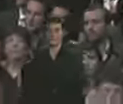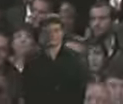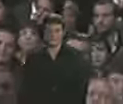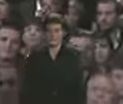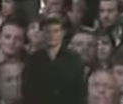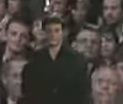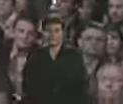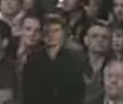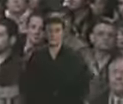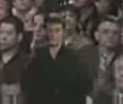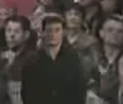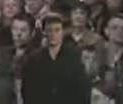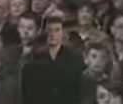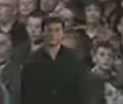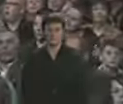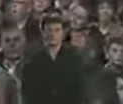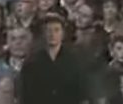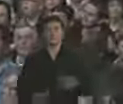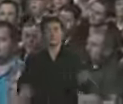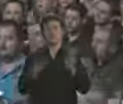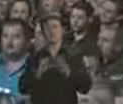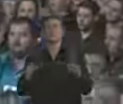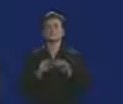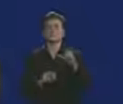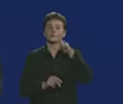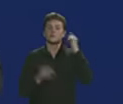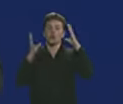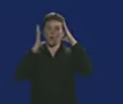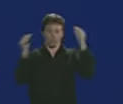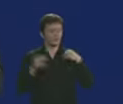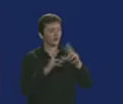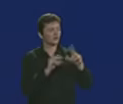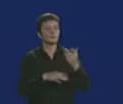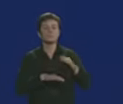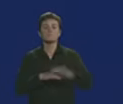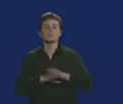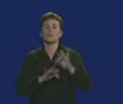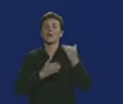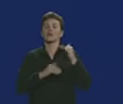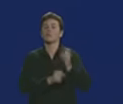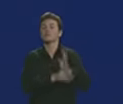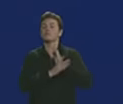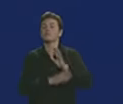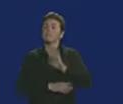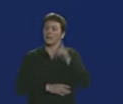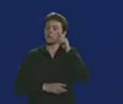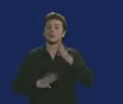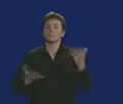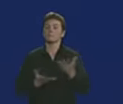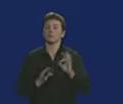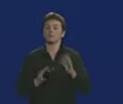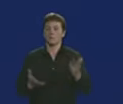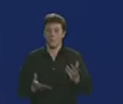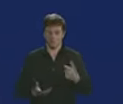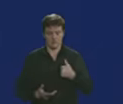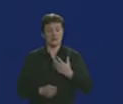Alors, je vais expliquer à M. Hollande ce que c'est qu'une politique d'immigration républicaine. Nous allons,